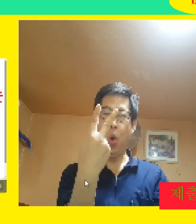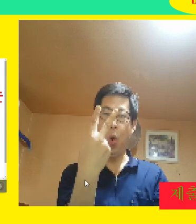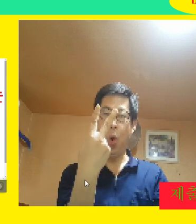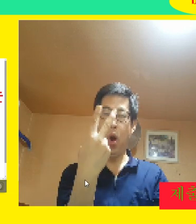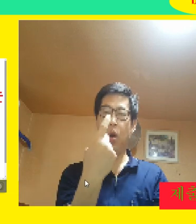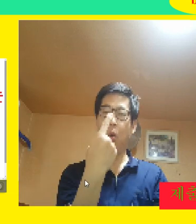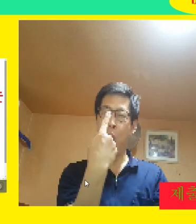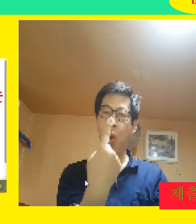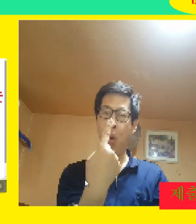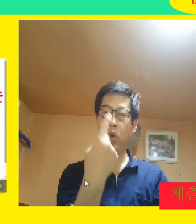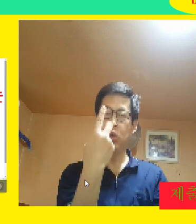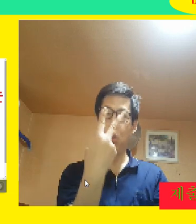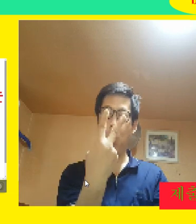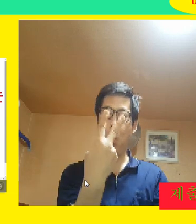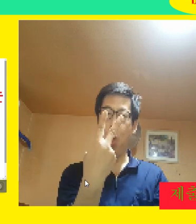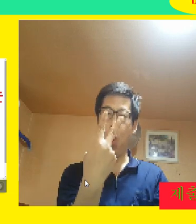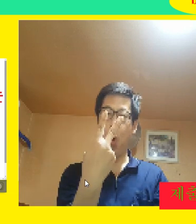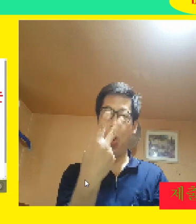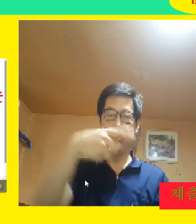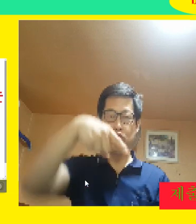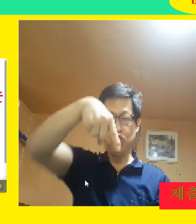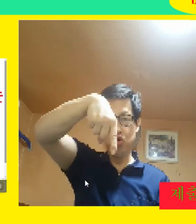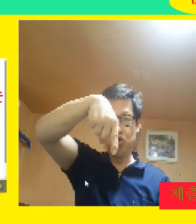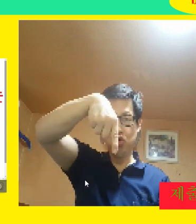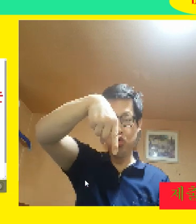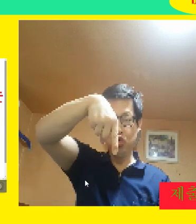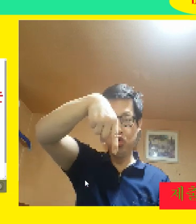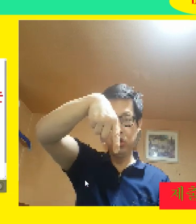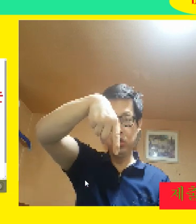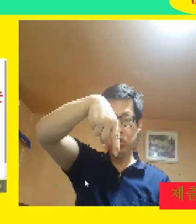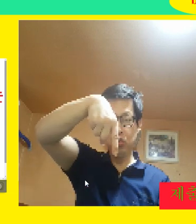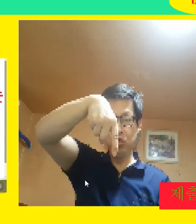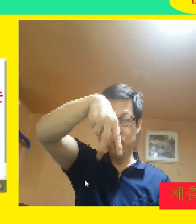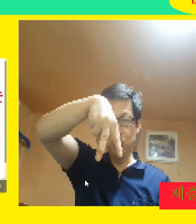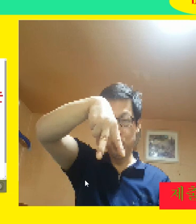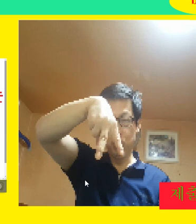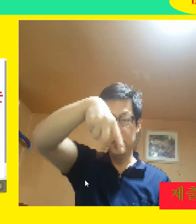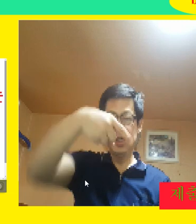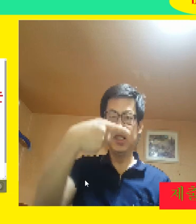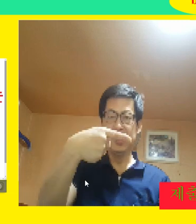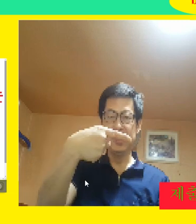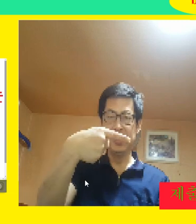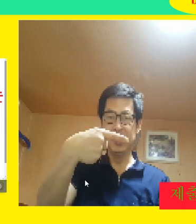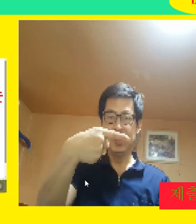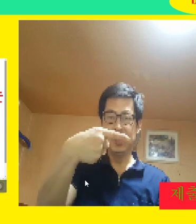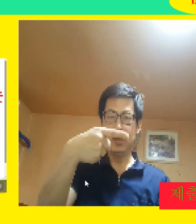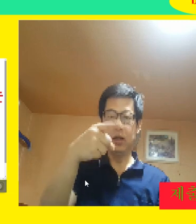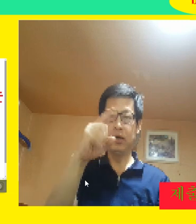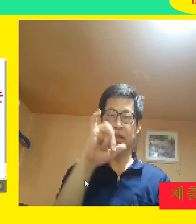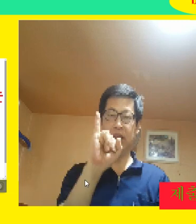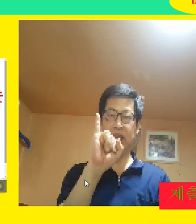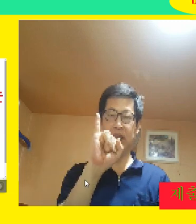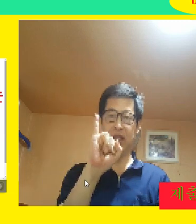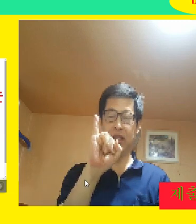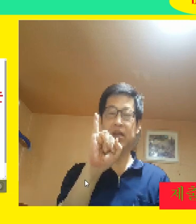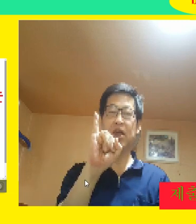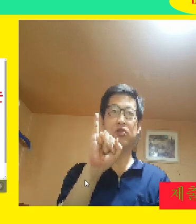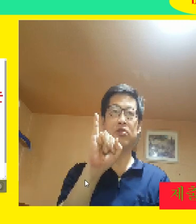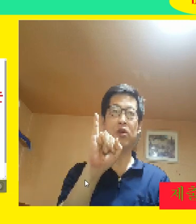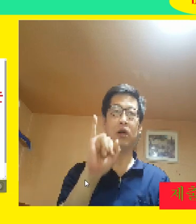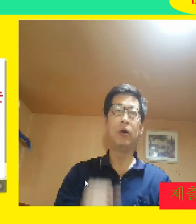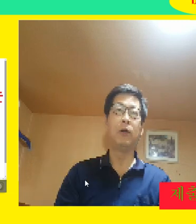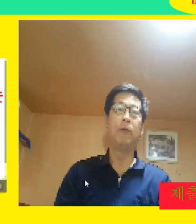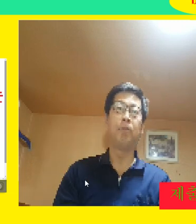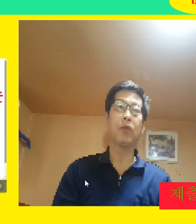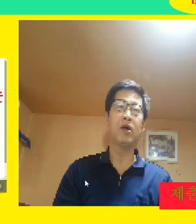요, 오, 요, 우, 유, 으, 이 이렇게